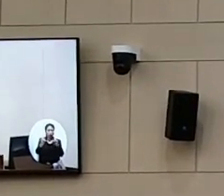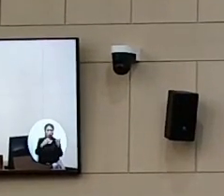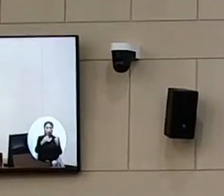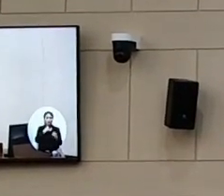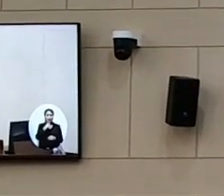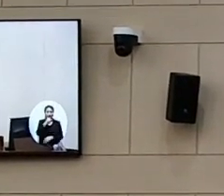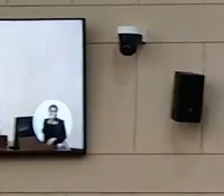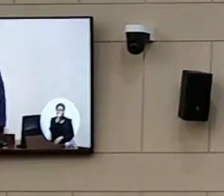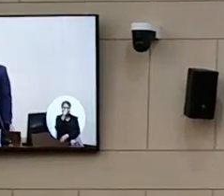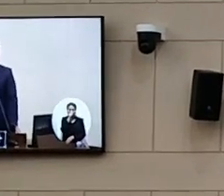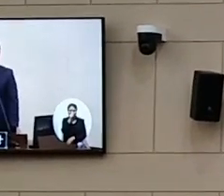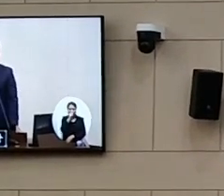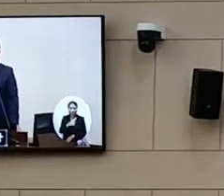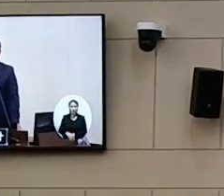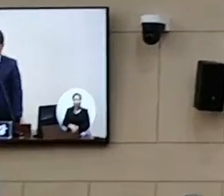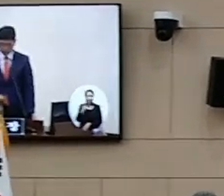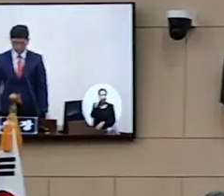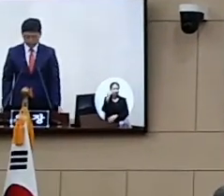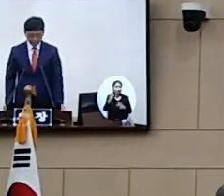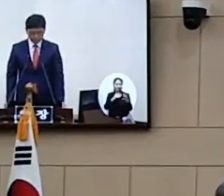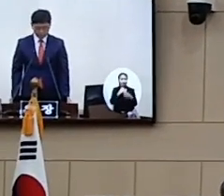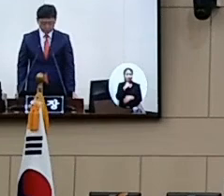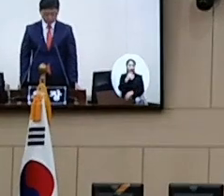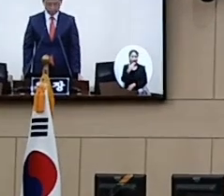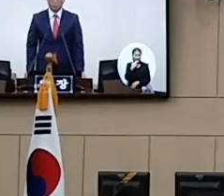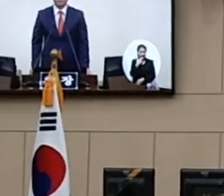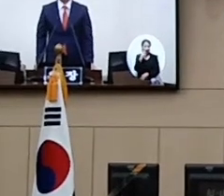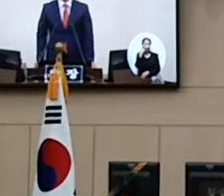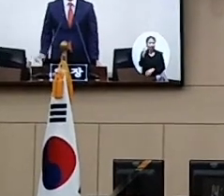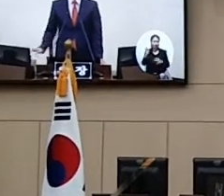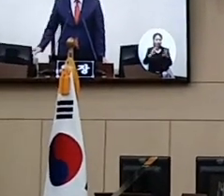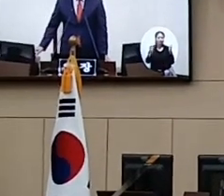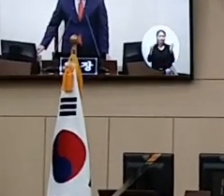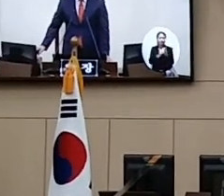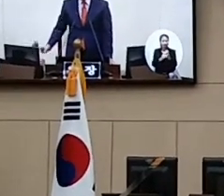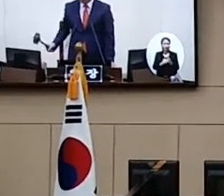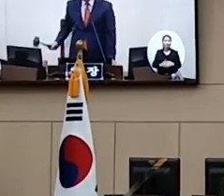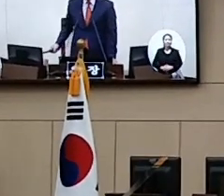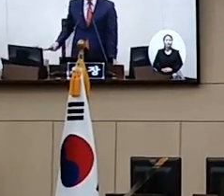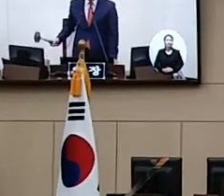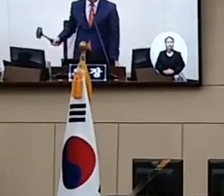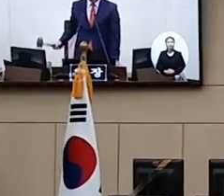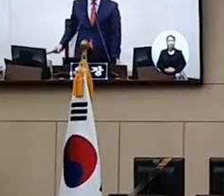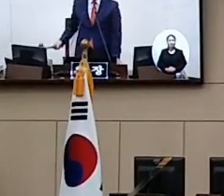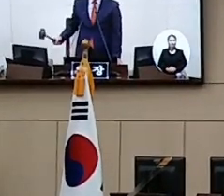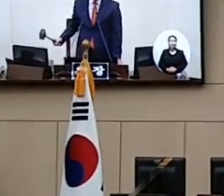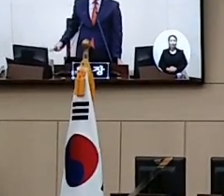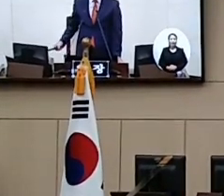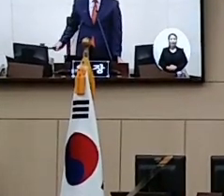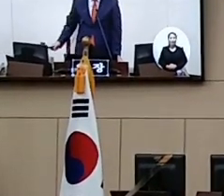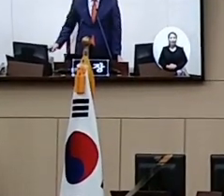계십니까? 질의나 토론하시는 분 양기심으로 질의 및 토론을 종결합니다.